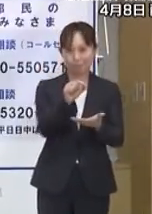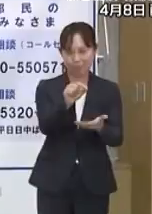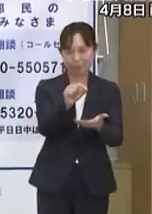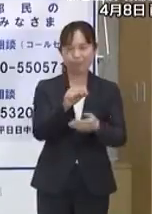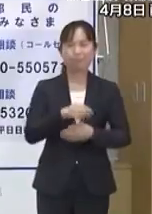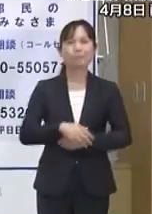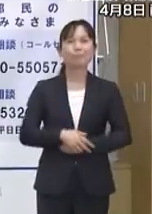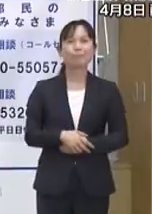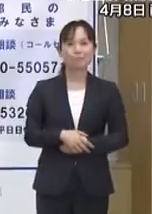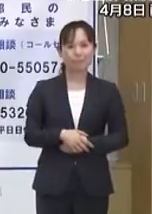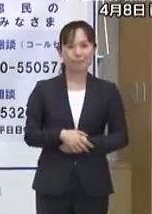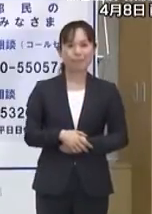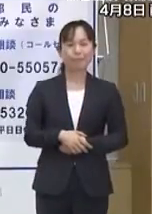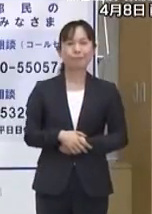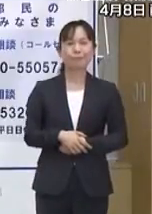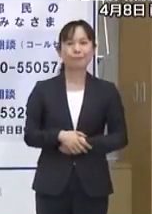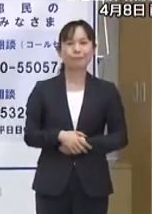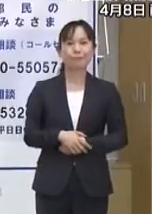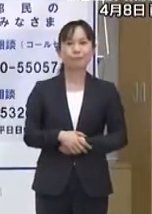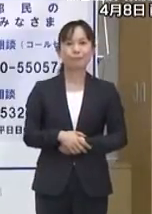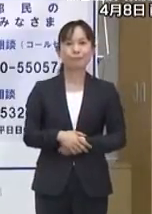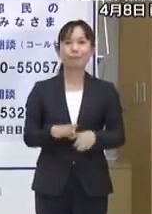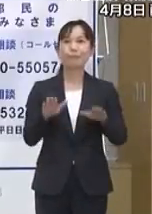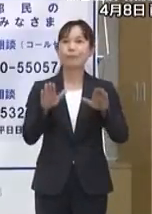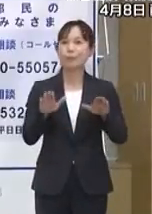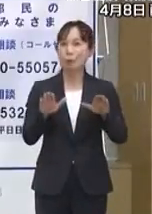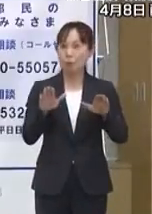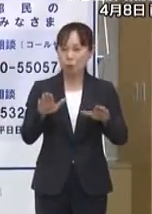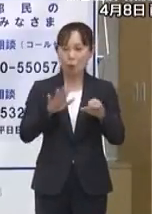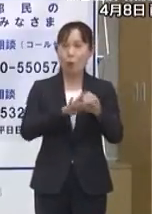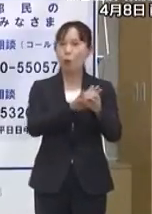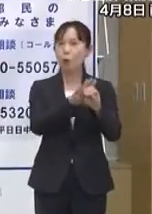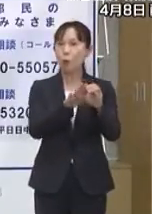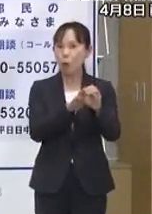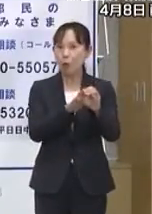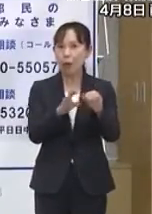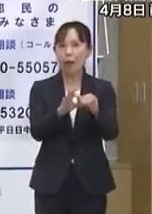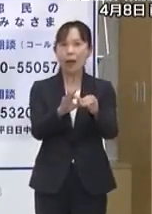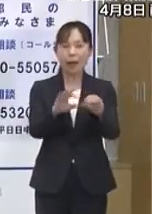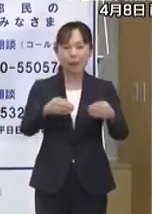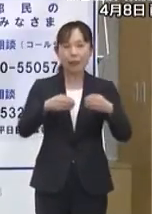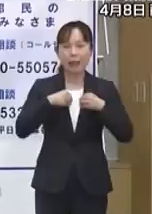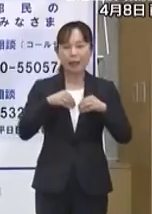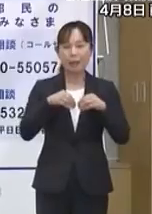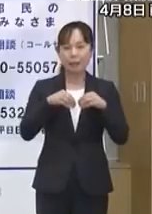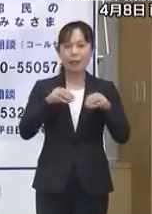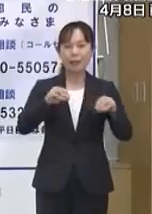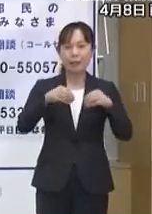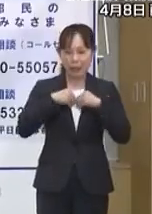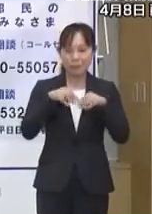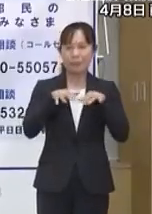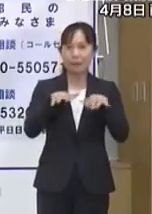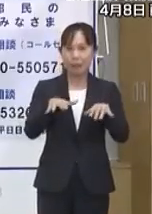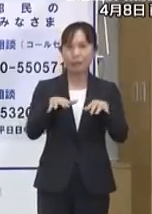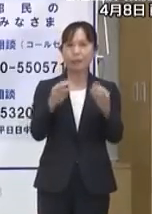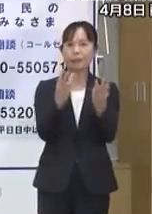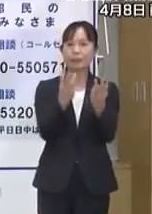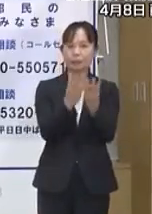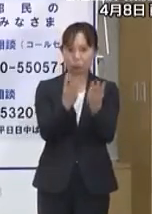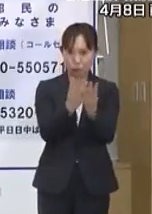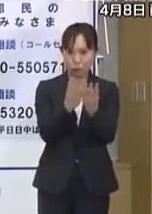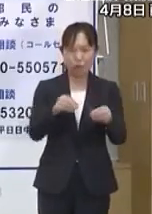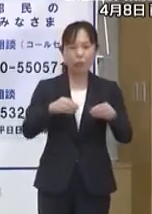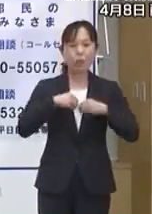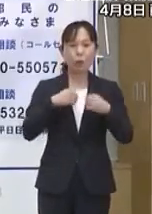ますそれでは本日の新型あコロナ管区線症の陽性者